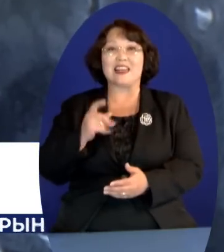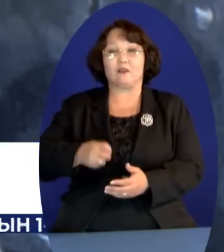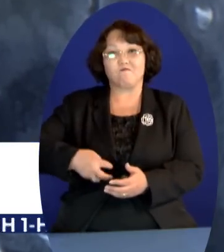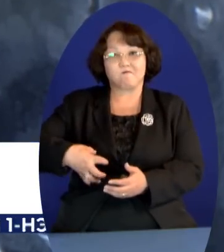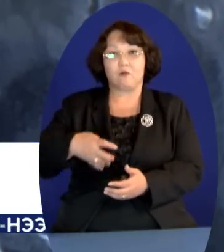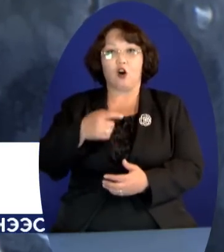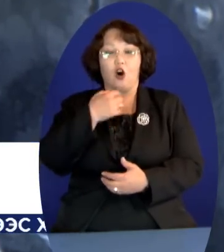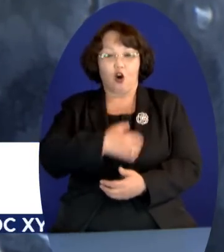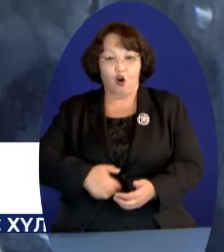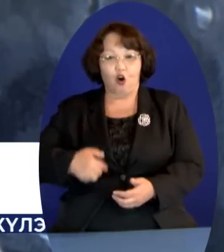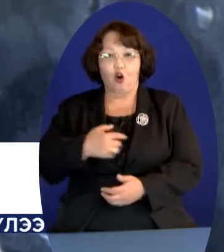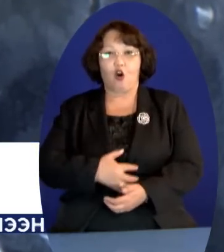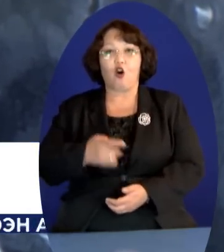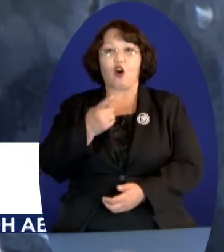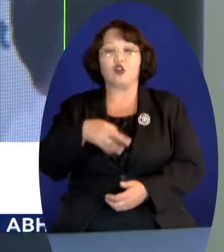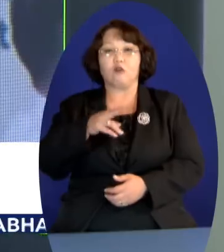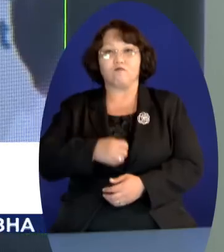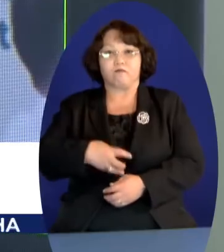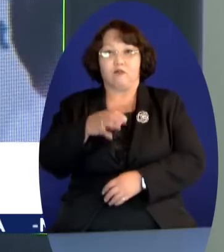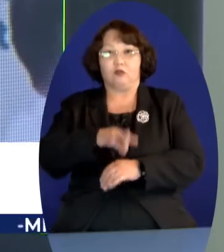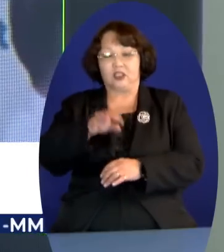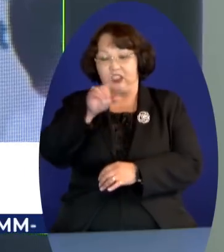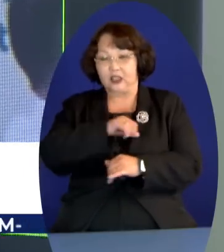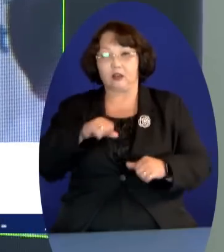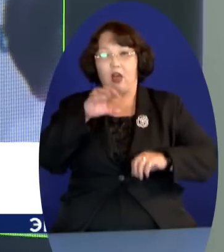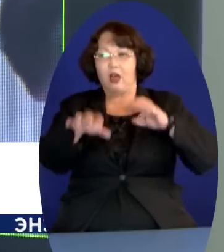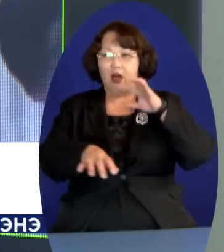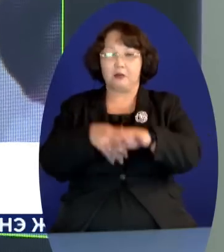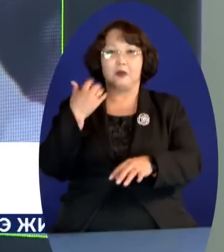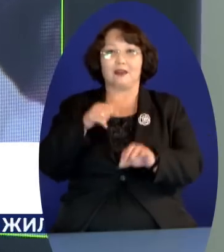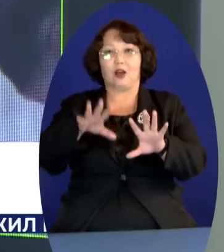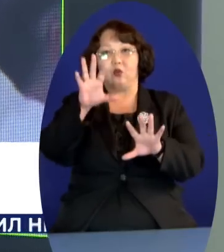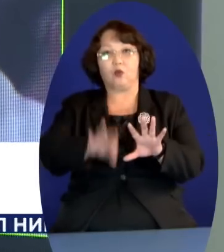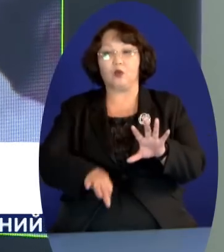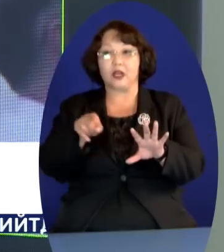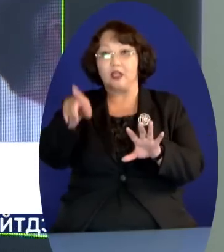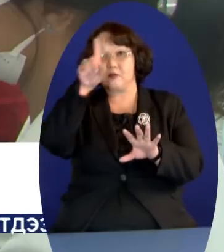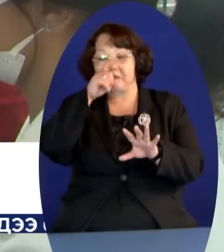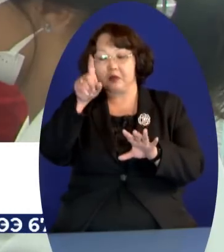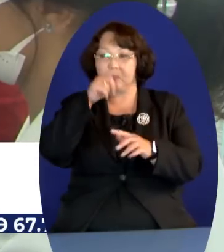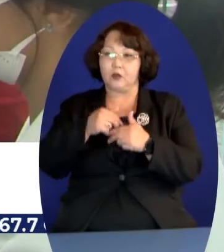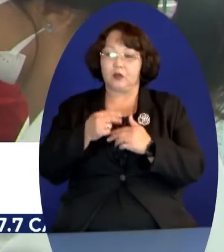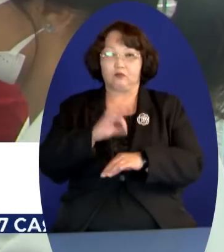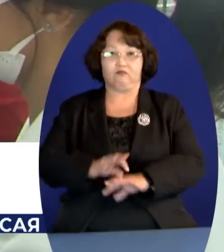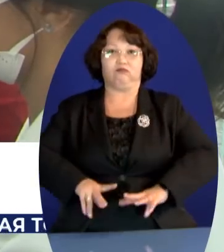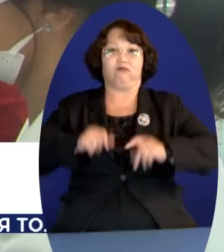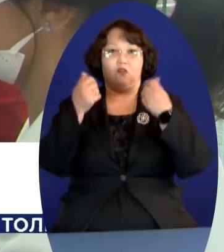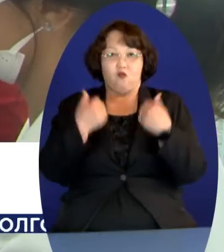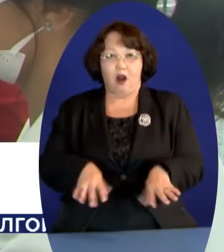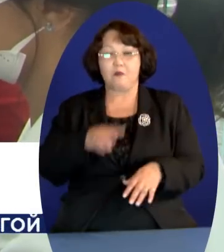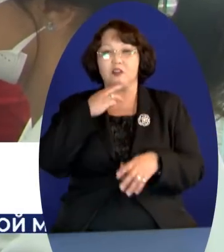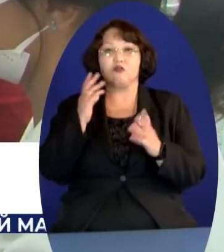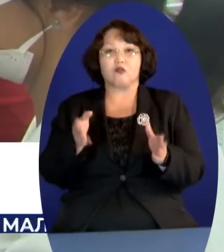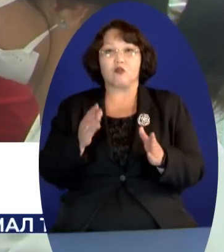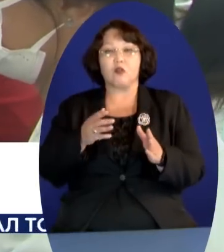хорт хавдрын өвчлөлтөө иргэд их хандаж байсан. Эдгээр иргэдийн 10 гаруй хувь нь Сөүлийн эмнэлэгт эмчилгээ хийлгэж эрүүл болсон тухайгаа ярьж байла.